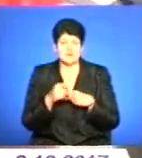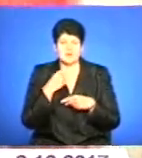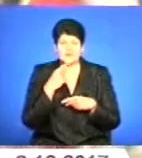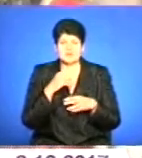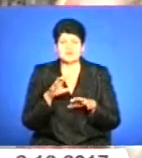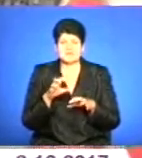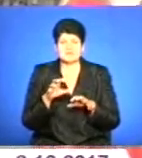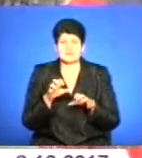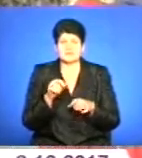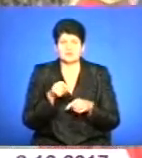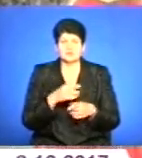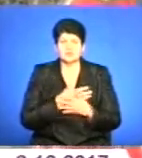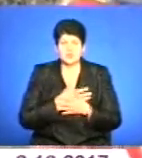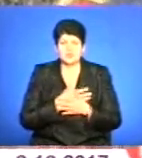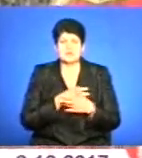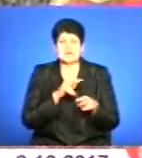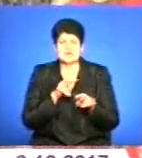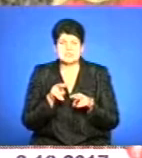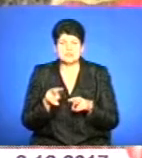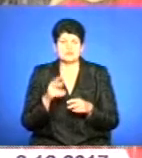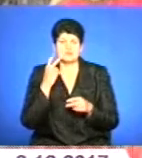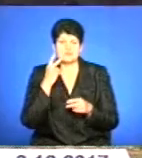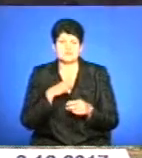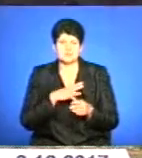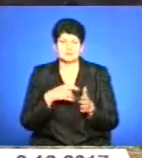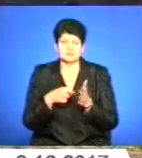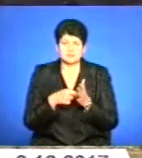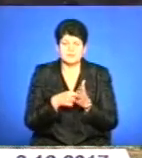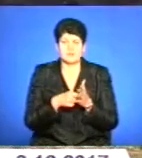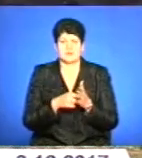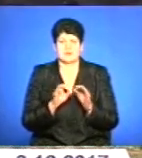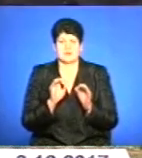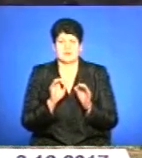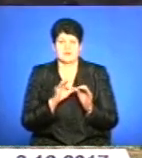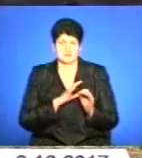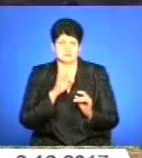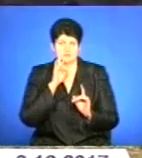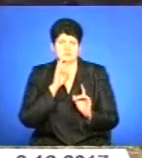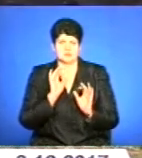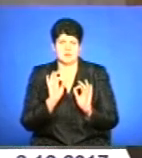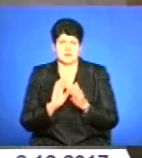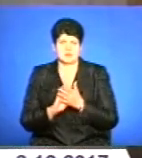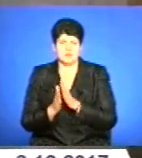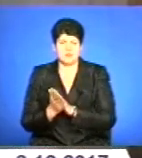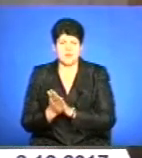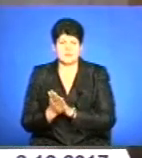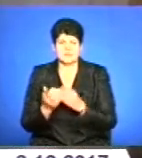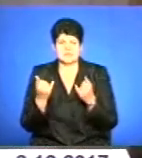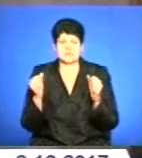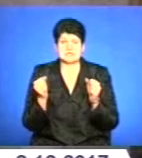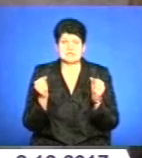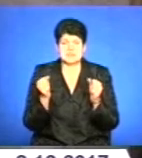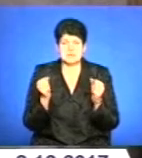шапіто люблять і слідкують за тим, аби вони завжди були ситі і перебували у комфортних умовах. Зараз зима, ми,